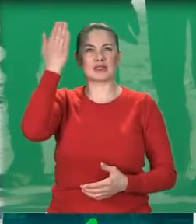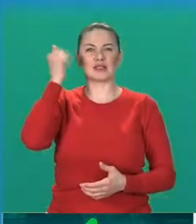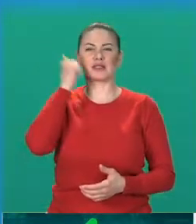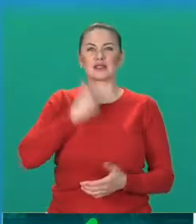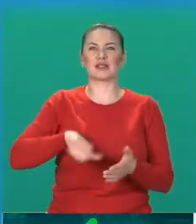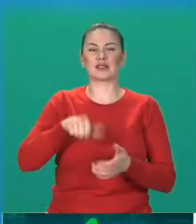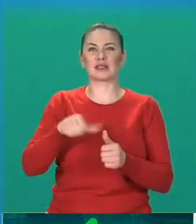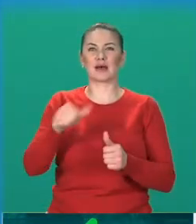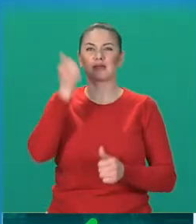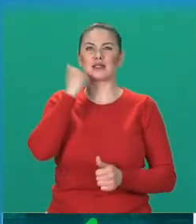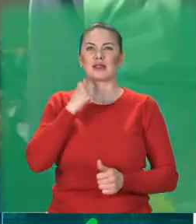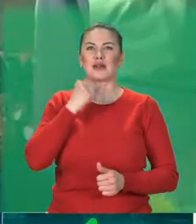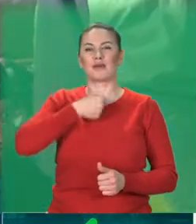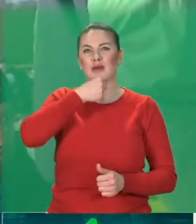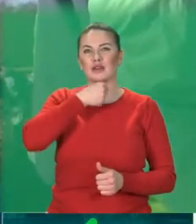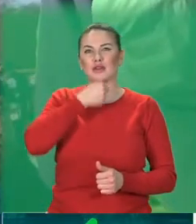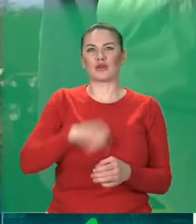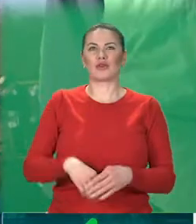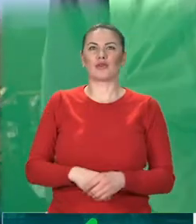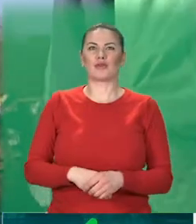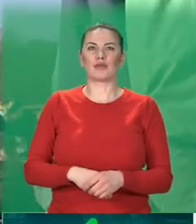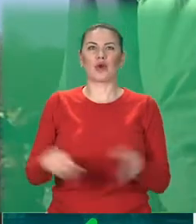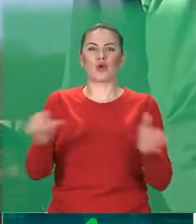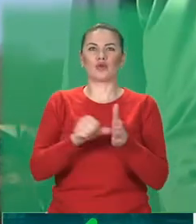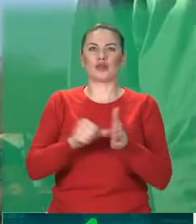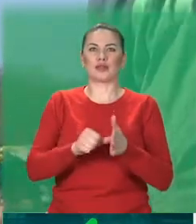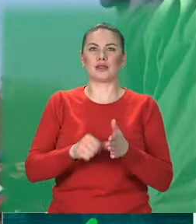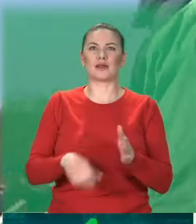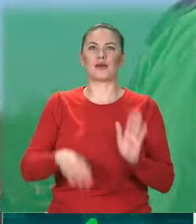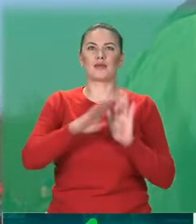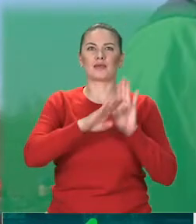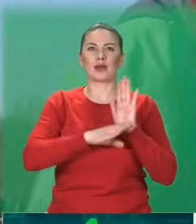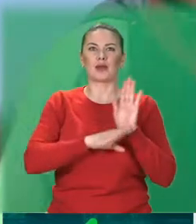исполнится 80 лет. Разрешите да. селфи? Давайте, давайте.